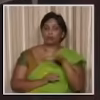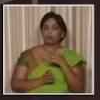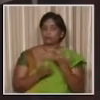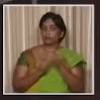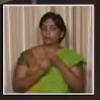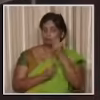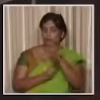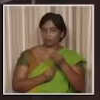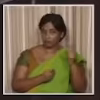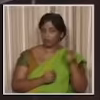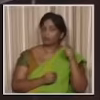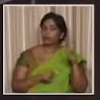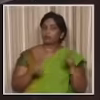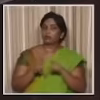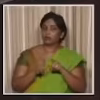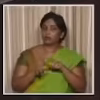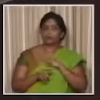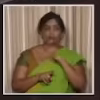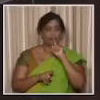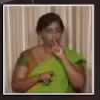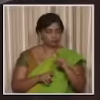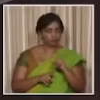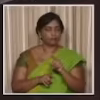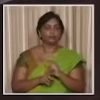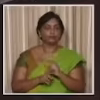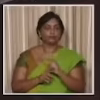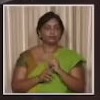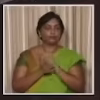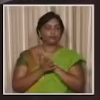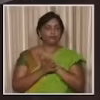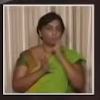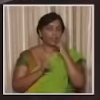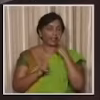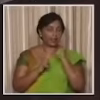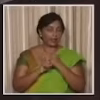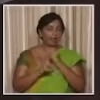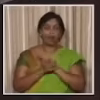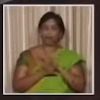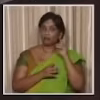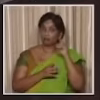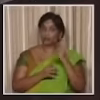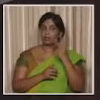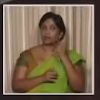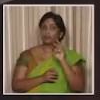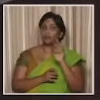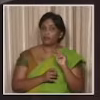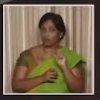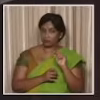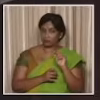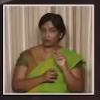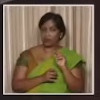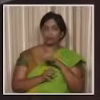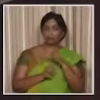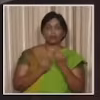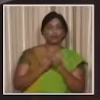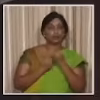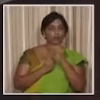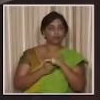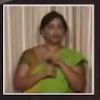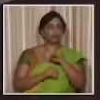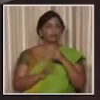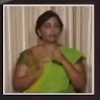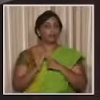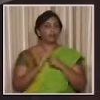ලබා දීමේදී ඒ නිසා මම ඔබතුමාට කියන්න ඕනේ හන්තානේ හන්තානේ 2020 ඉඩමක් ලබා දීලා තුන ඉඩම්